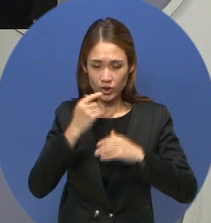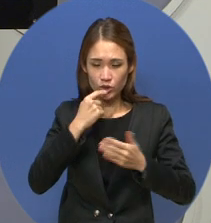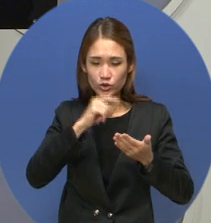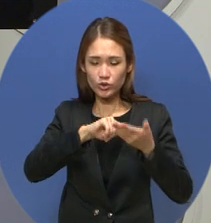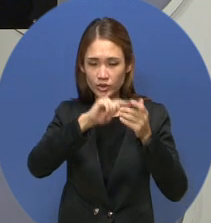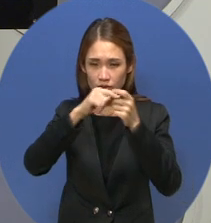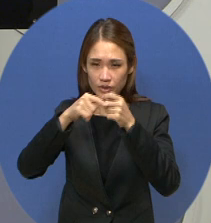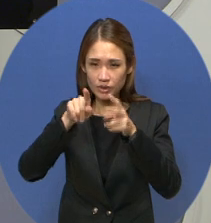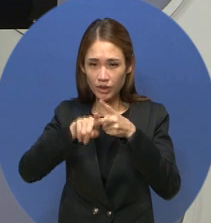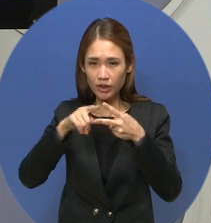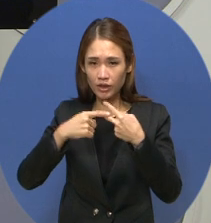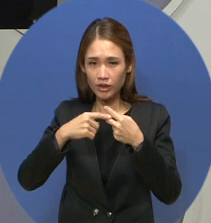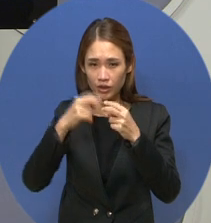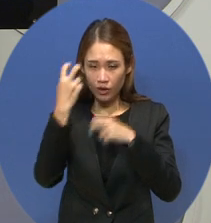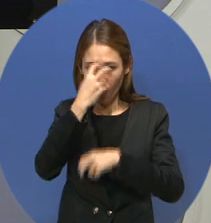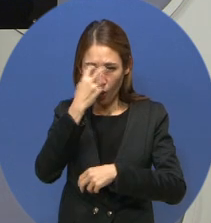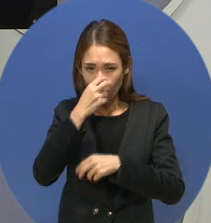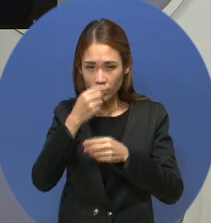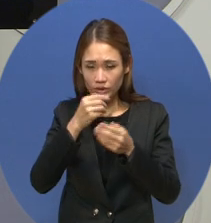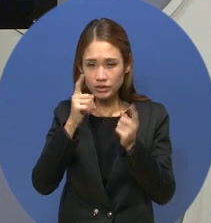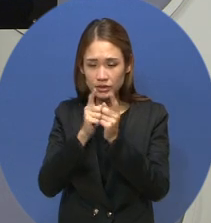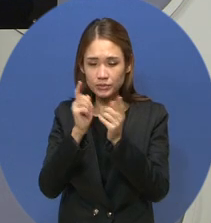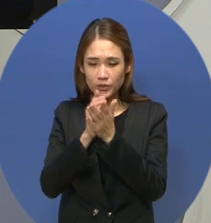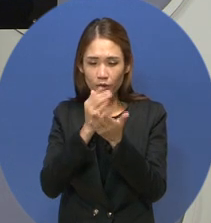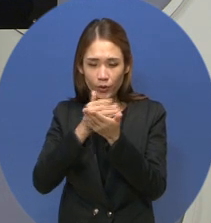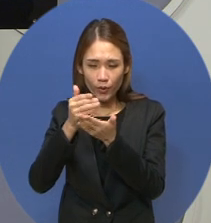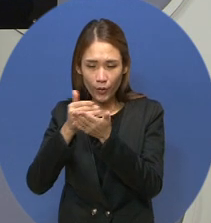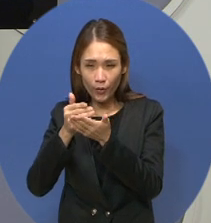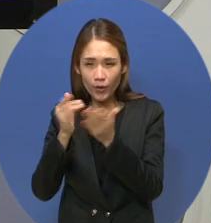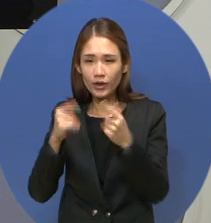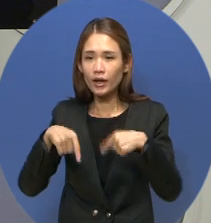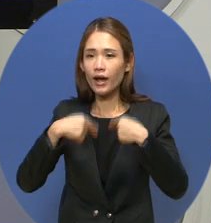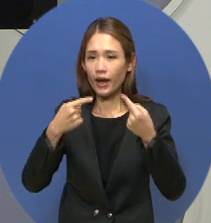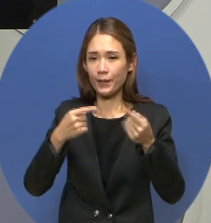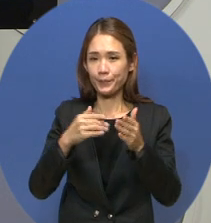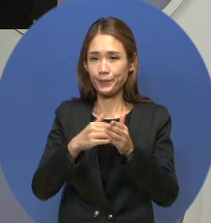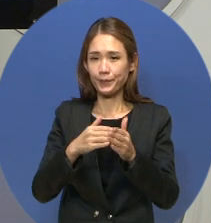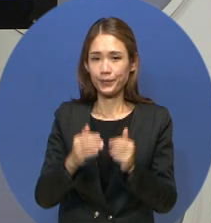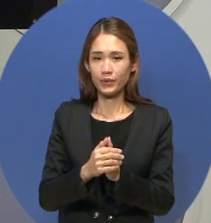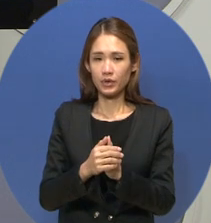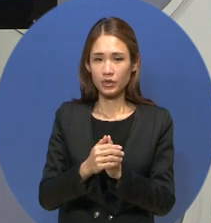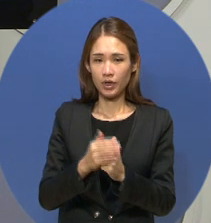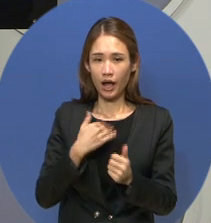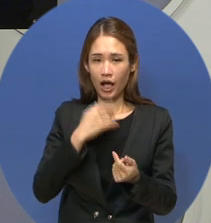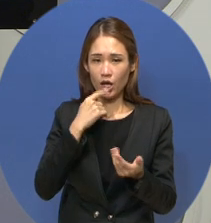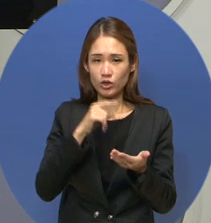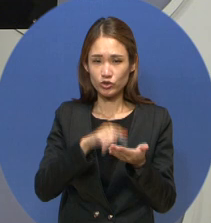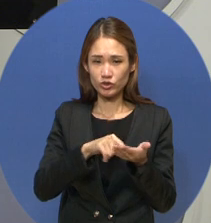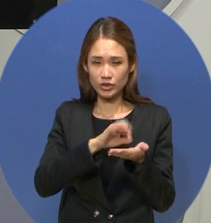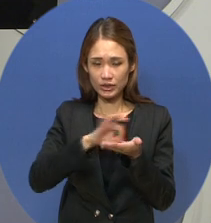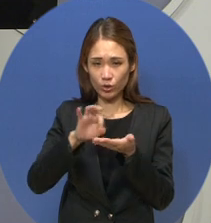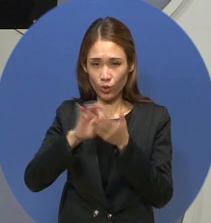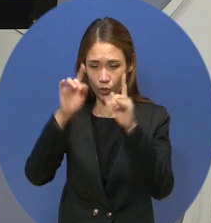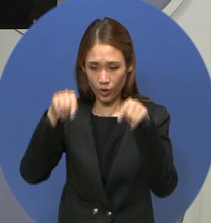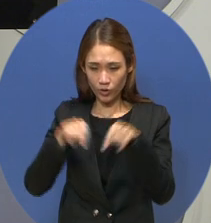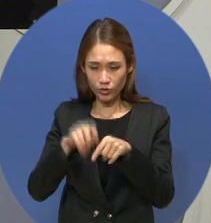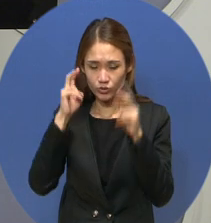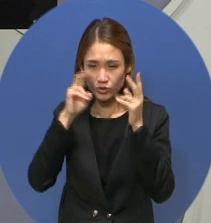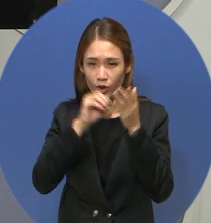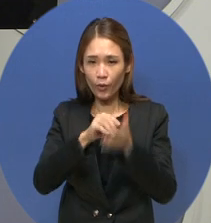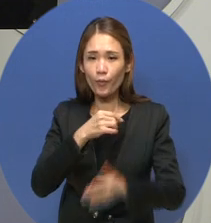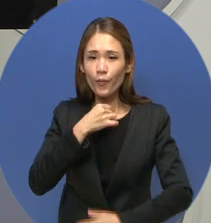감수하고 삽화를 그려 직접 제작에 참여했습니다 알기쉬운 이용 안내서 는 취업을 꿈꾸는